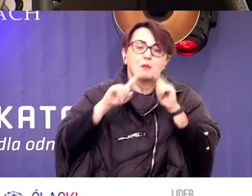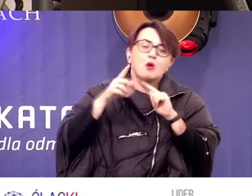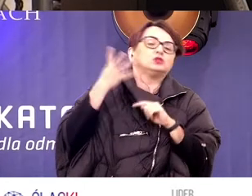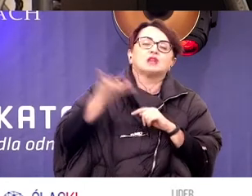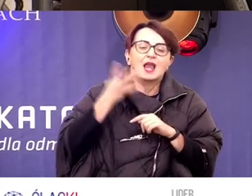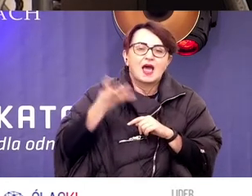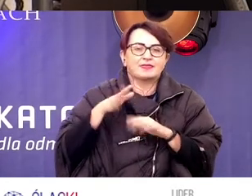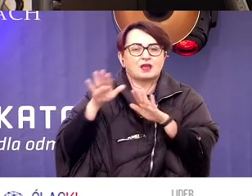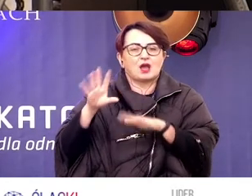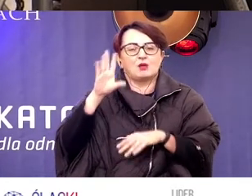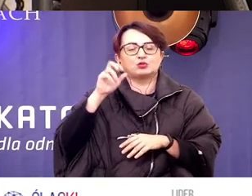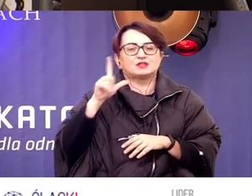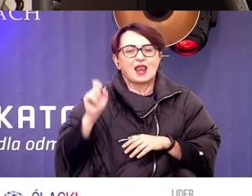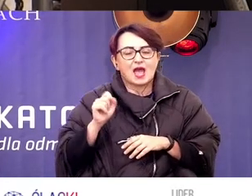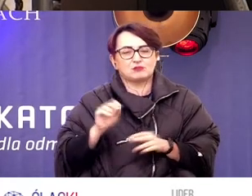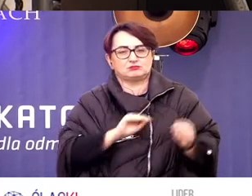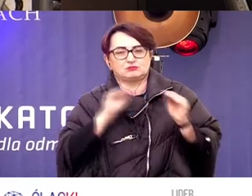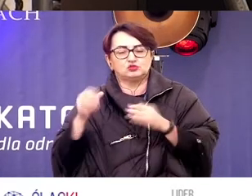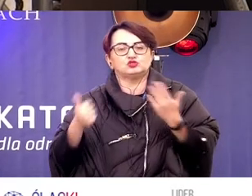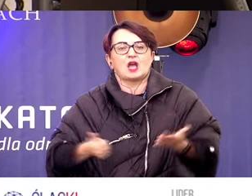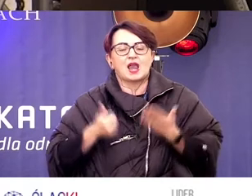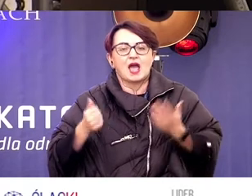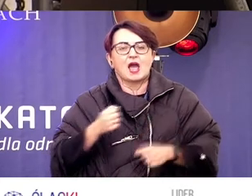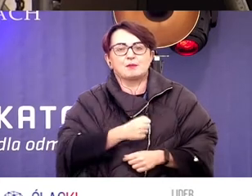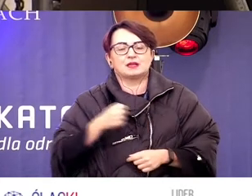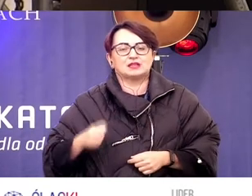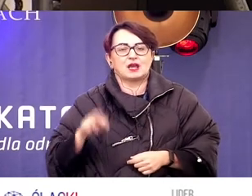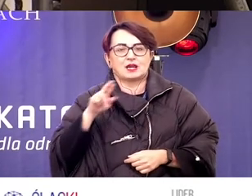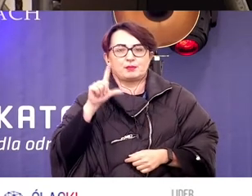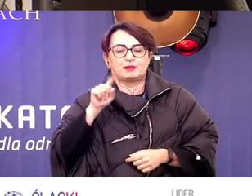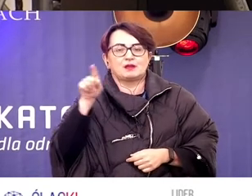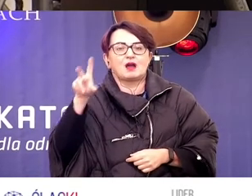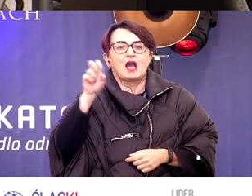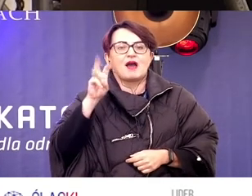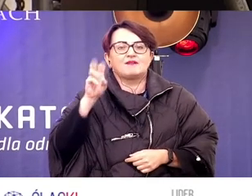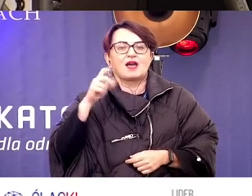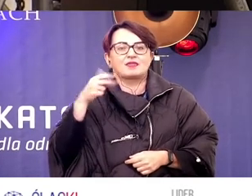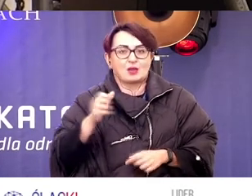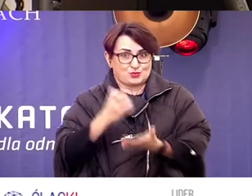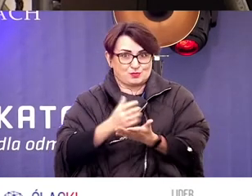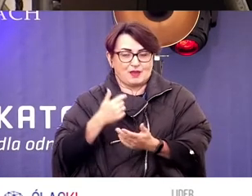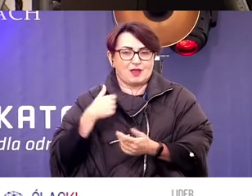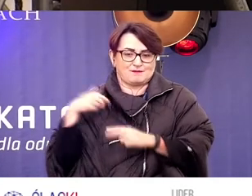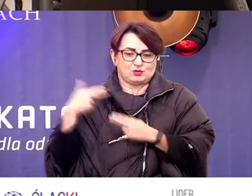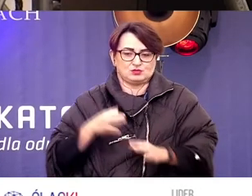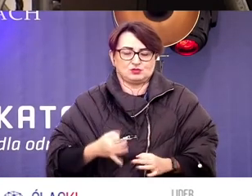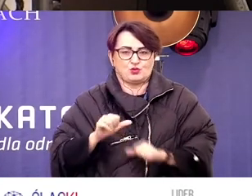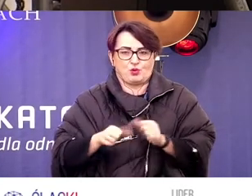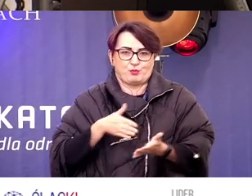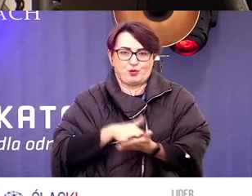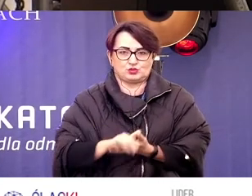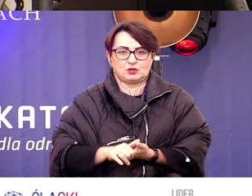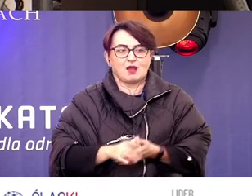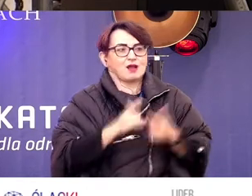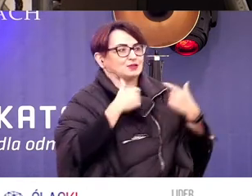4 latach w Brukseli przeniosłem się na 6 lat do ambasady RP w Hawanie, skąd wróciłem na początku tego roku.